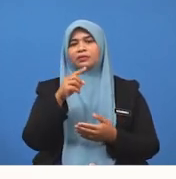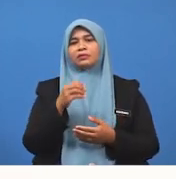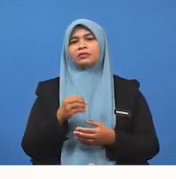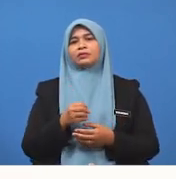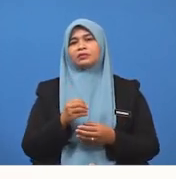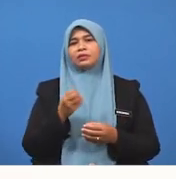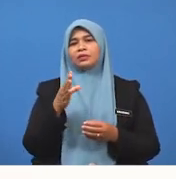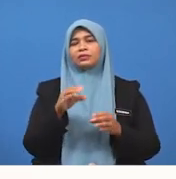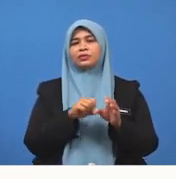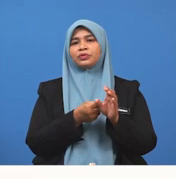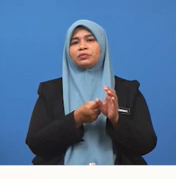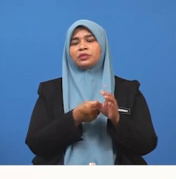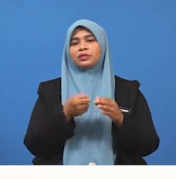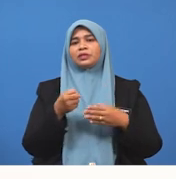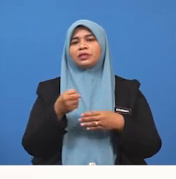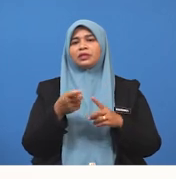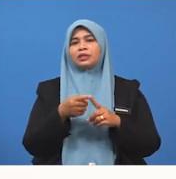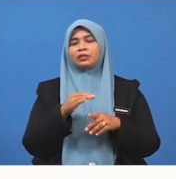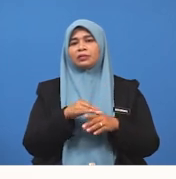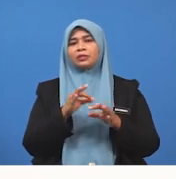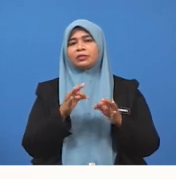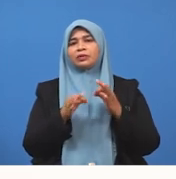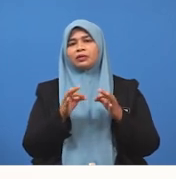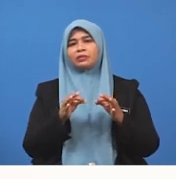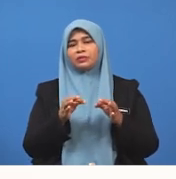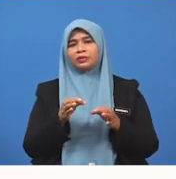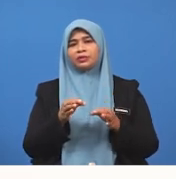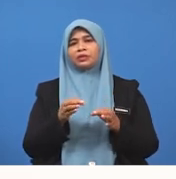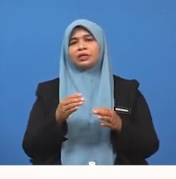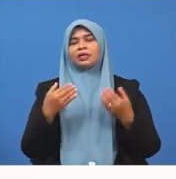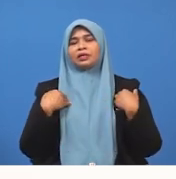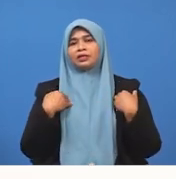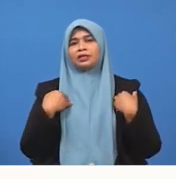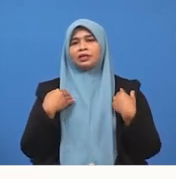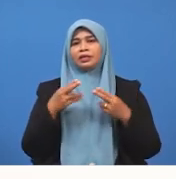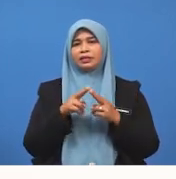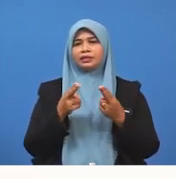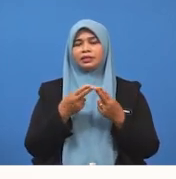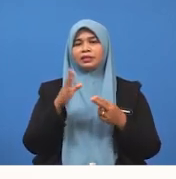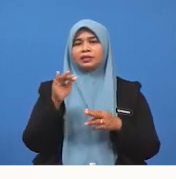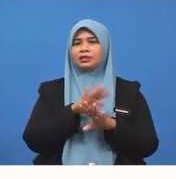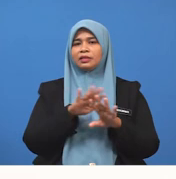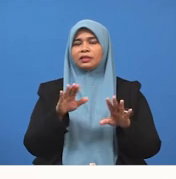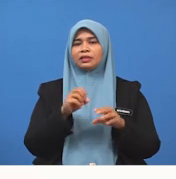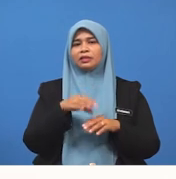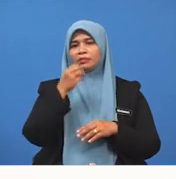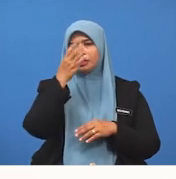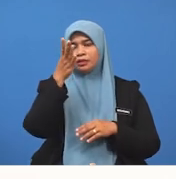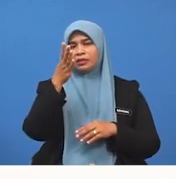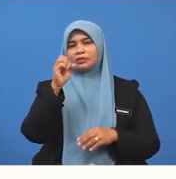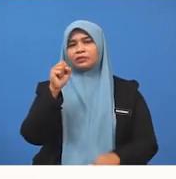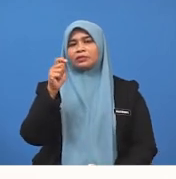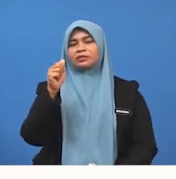pengambilannya walau bagaimanapun masih ada hadits-hadits yang tidak dinyatakan statusnya